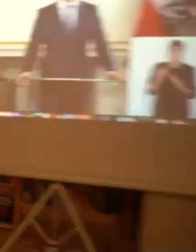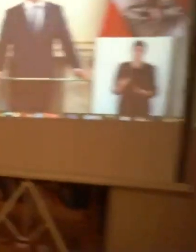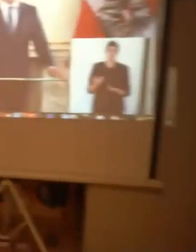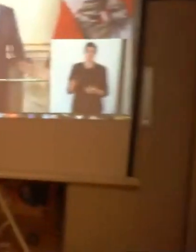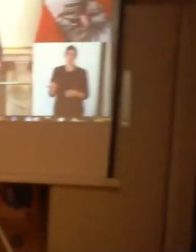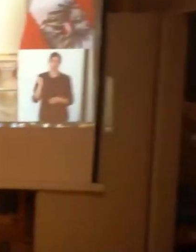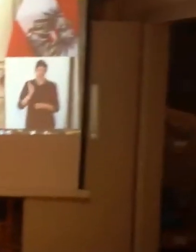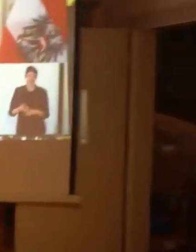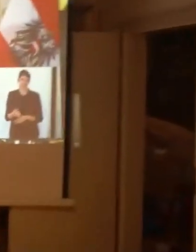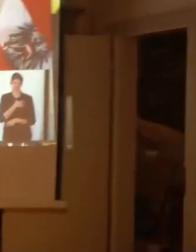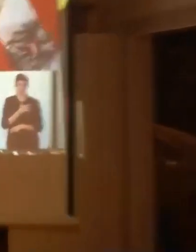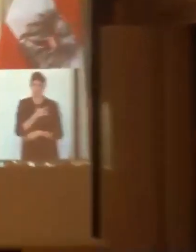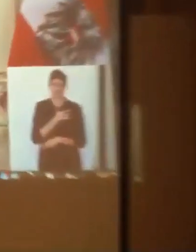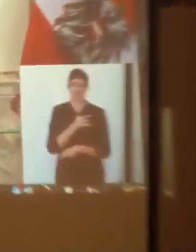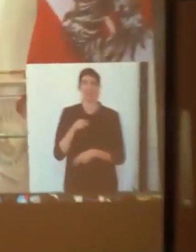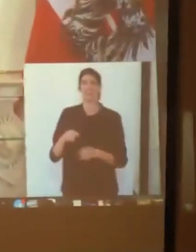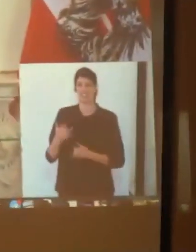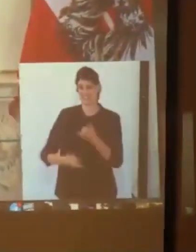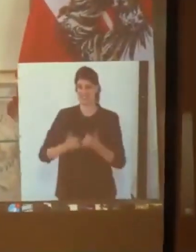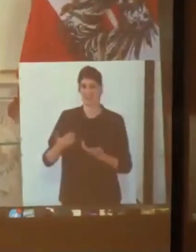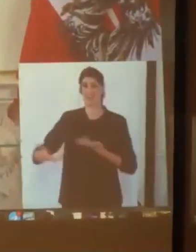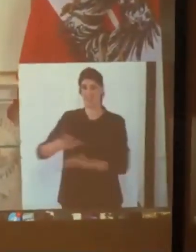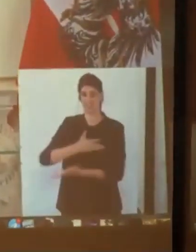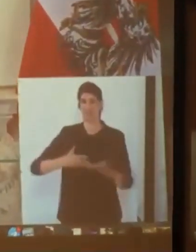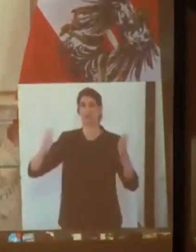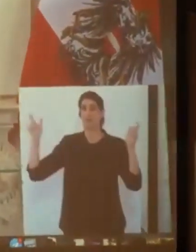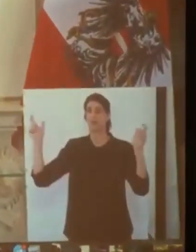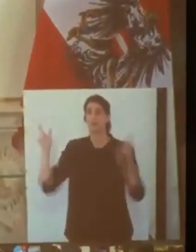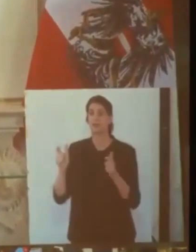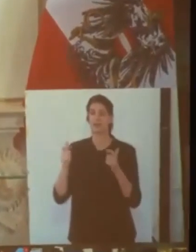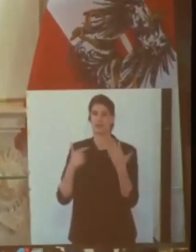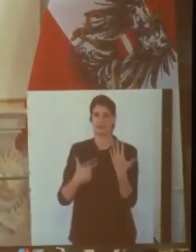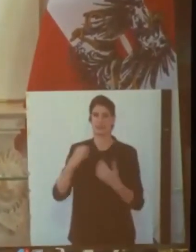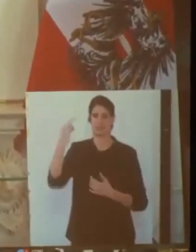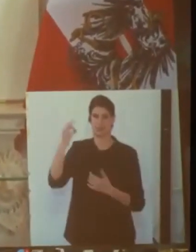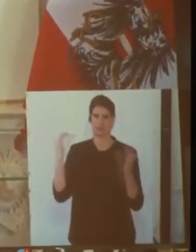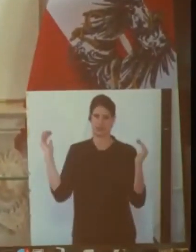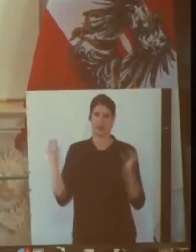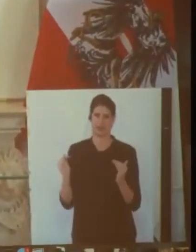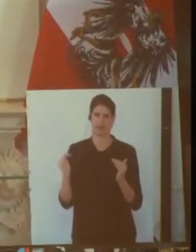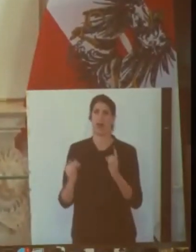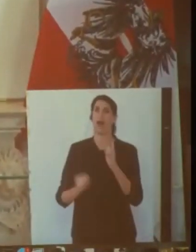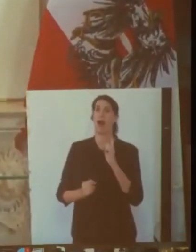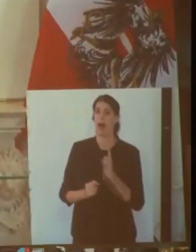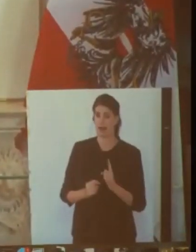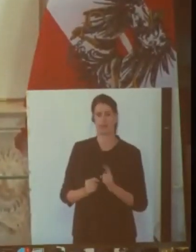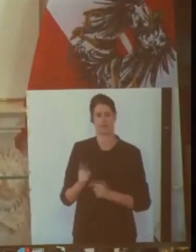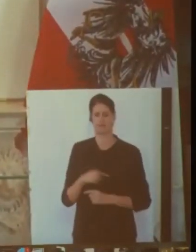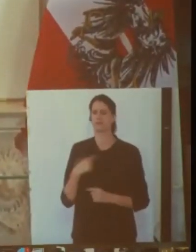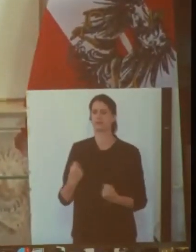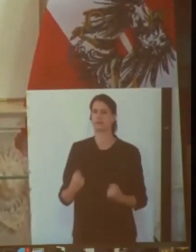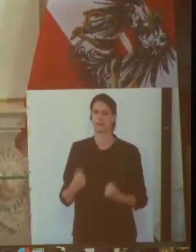Wird unsere Wirtschaft um rund 7% einbrechen, aber das ist die gute Nachricht, wir können uns sicher